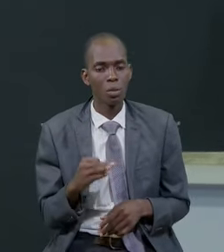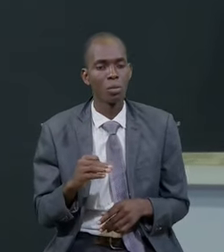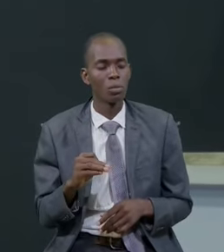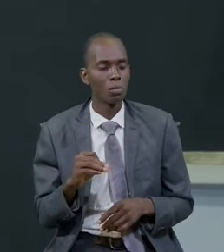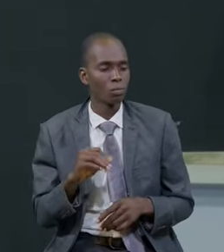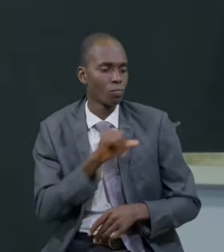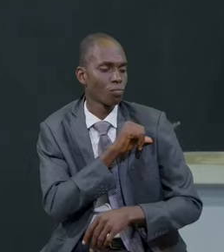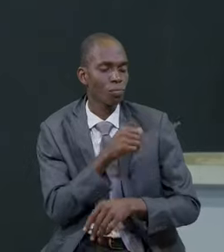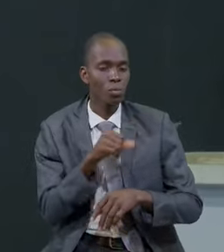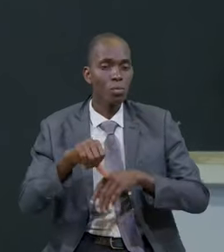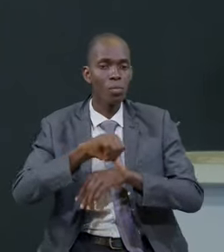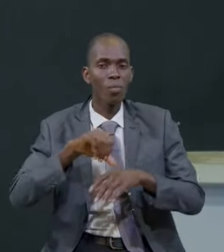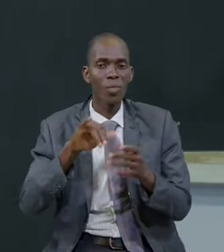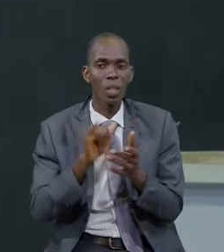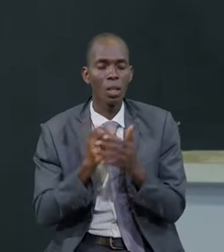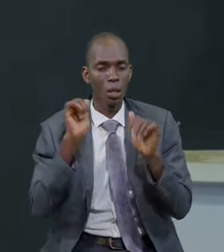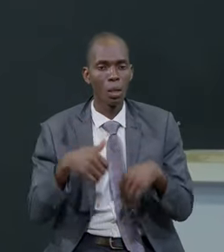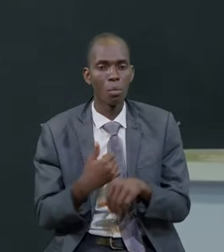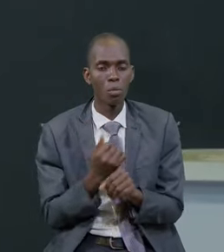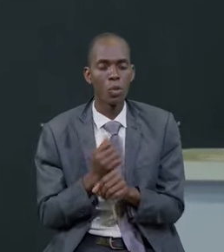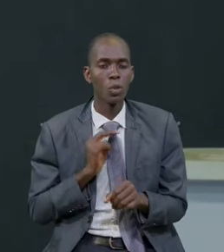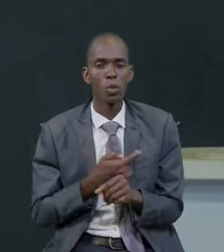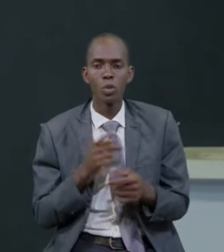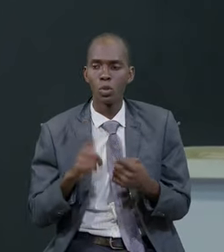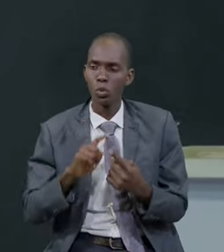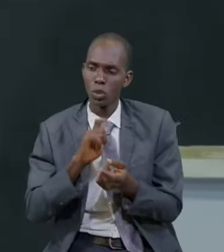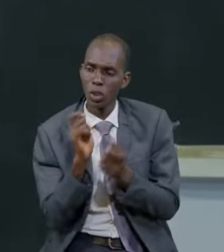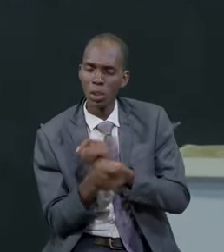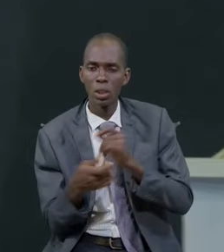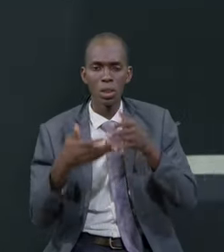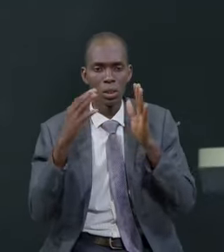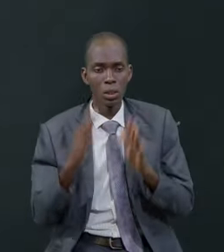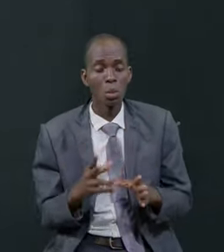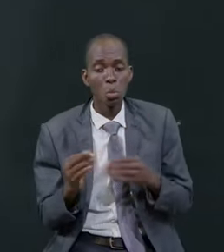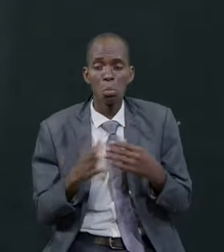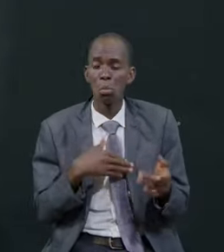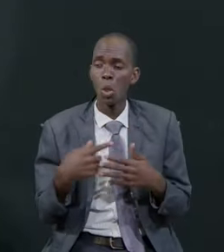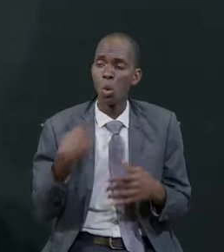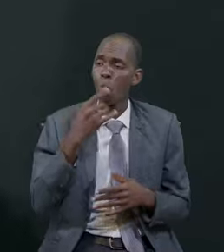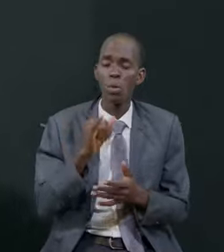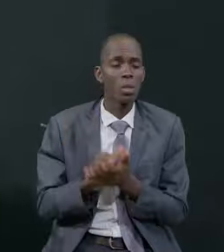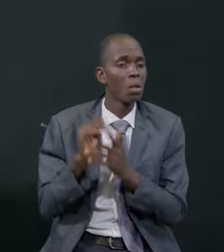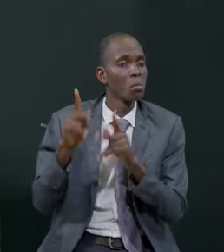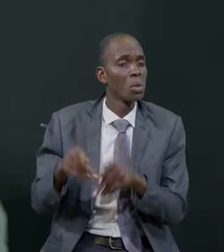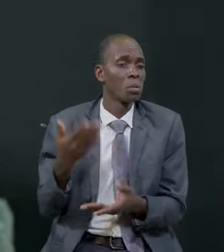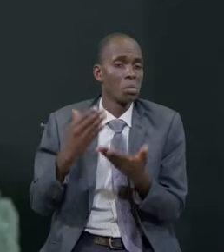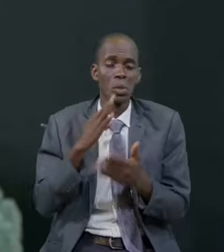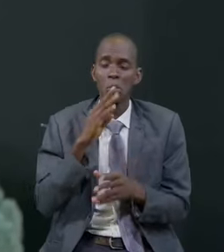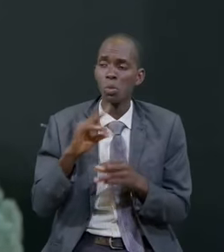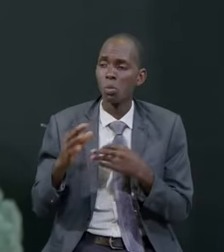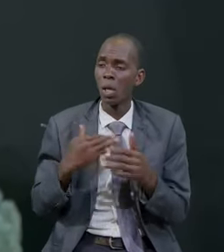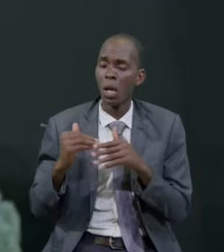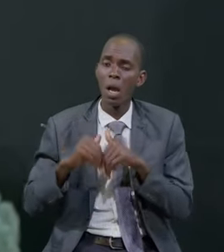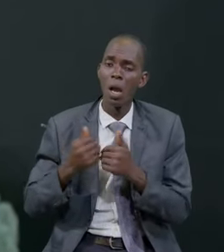pourra transformer, peu importe le titre, et les regarder et leur dire, c'est toi